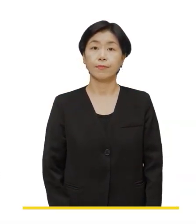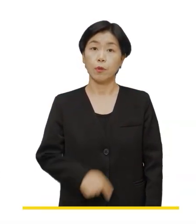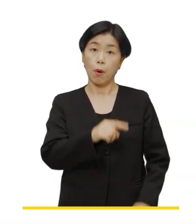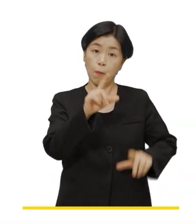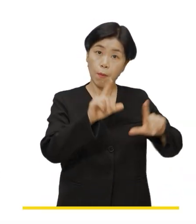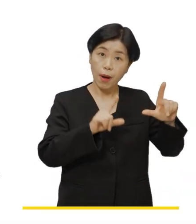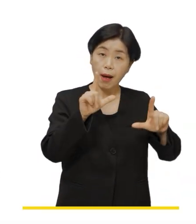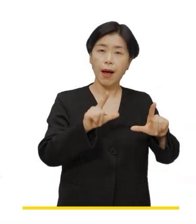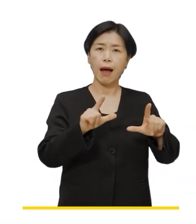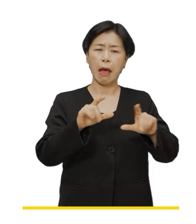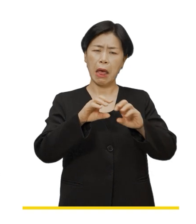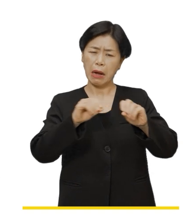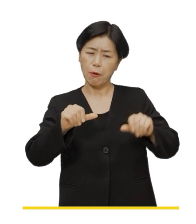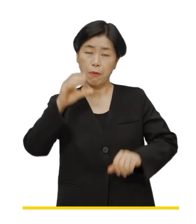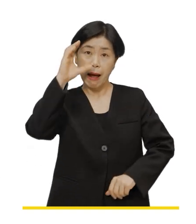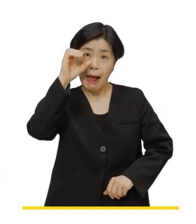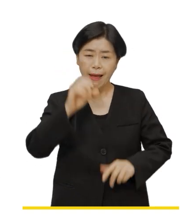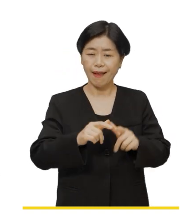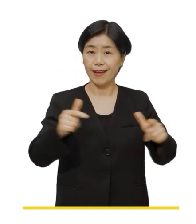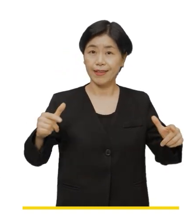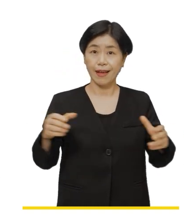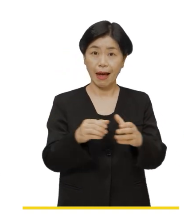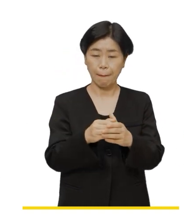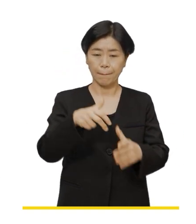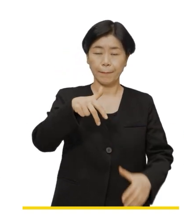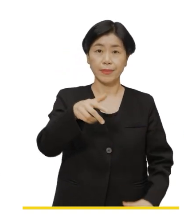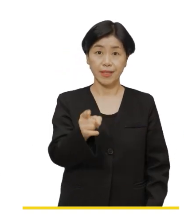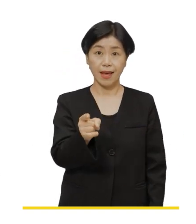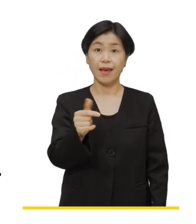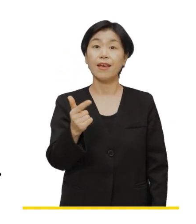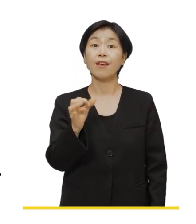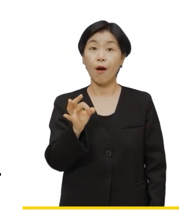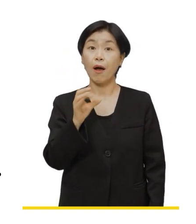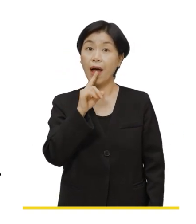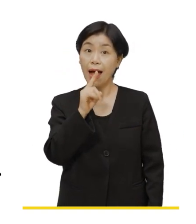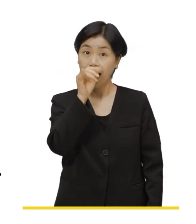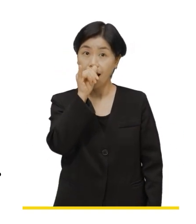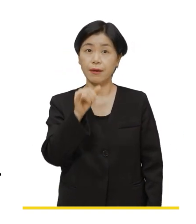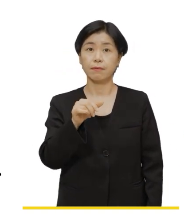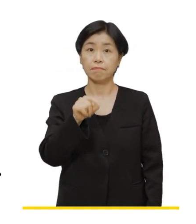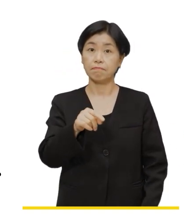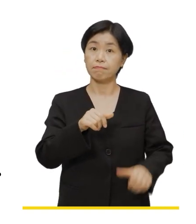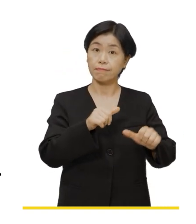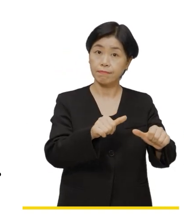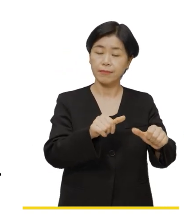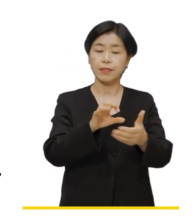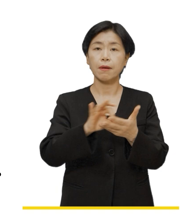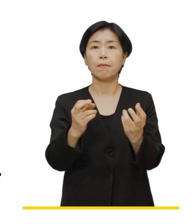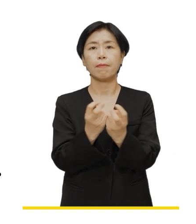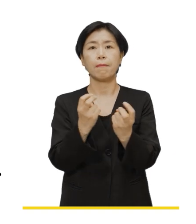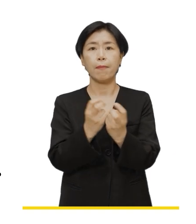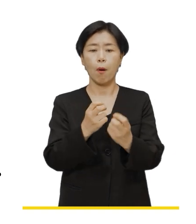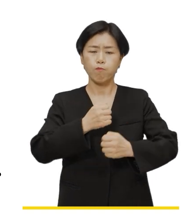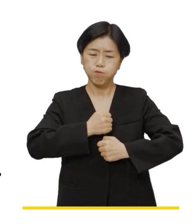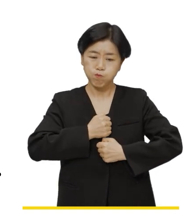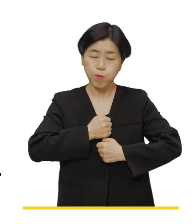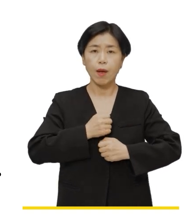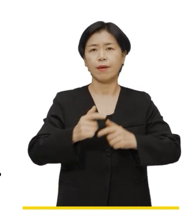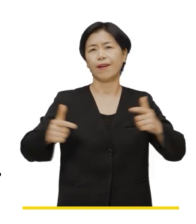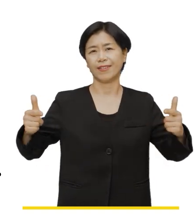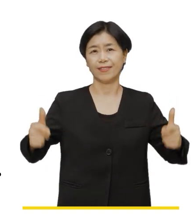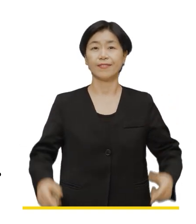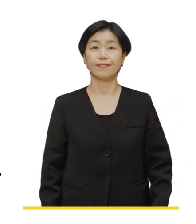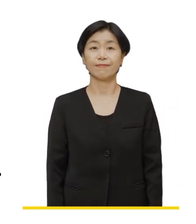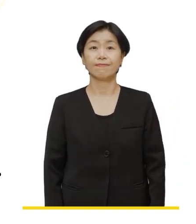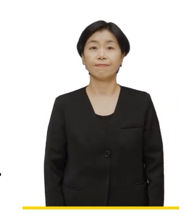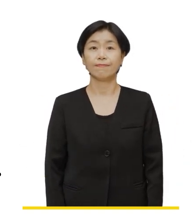의약품의 모양이나 형태를 제형이라고 해요. 제형에 따라서 사용 방법과 주의할 점이